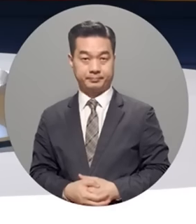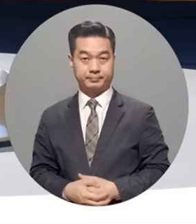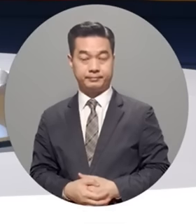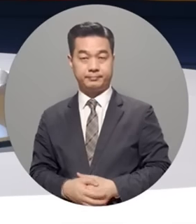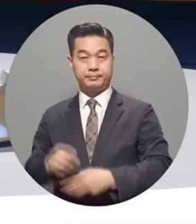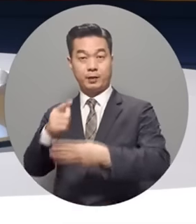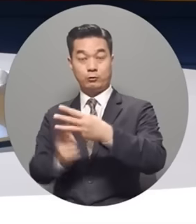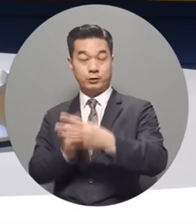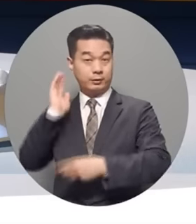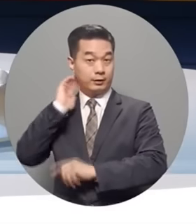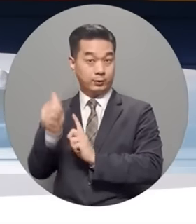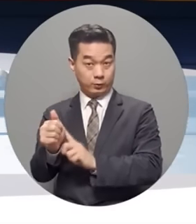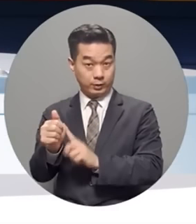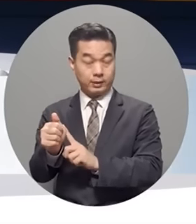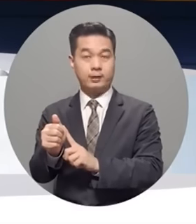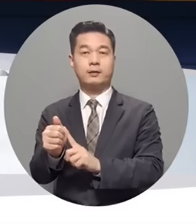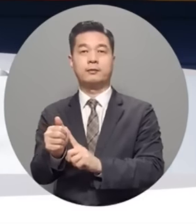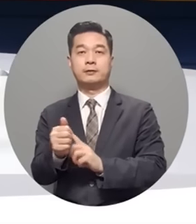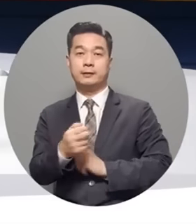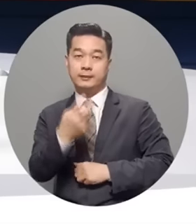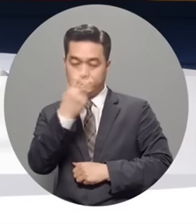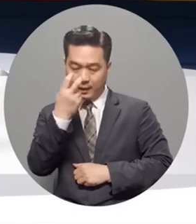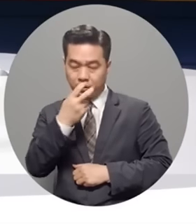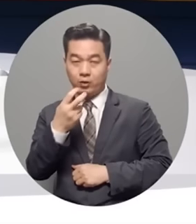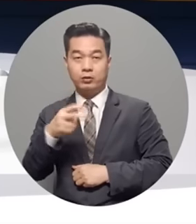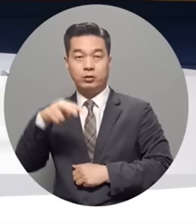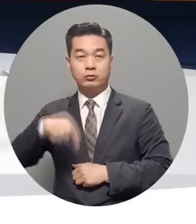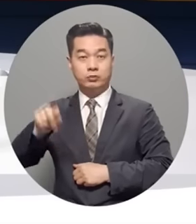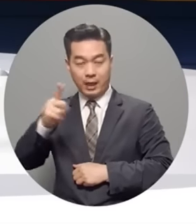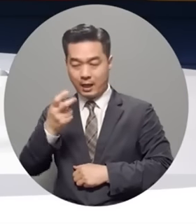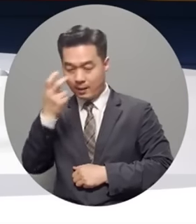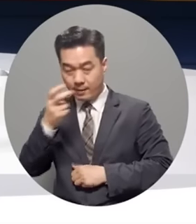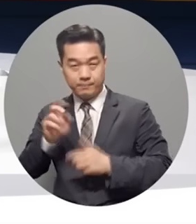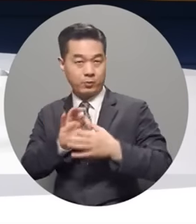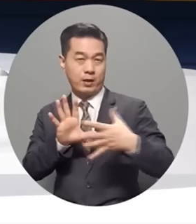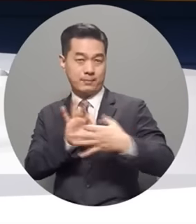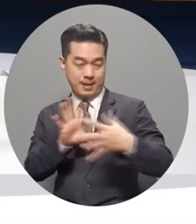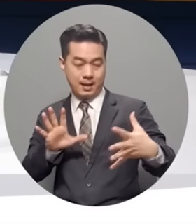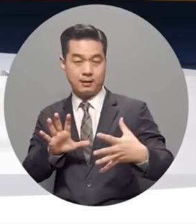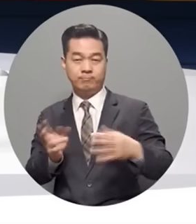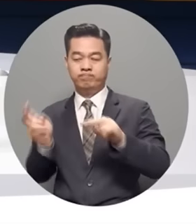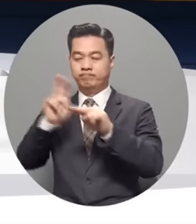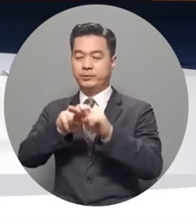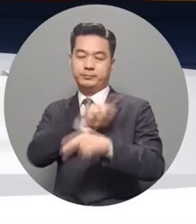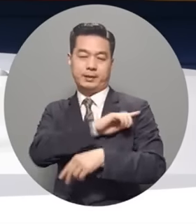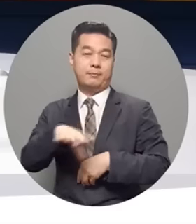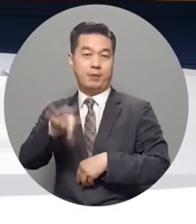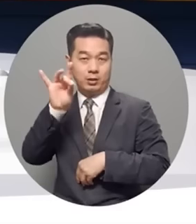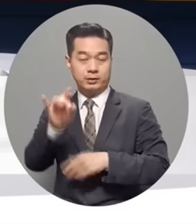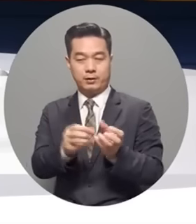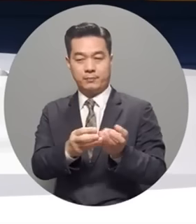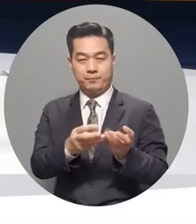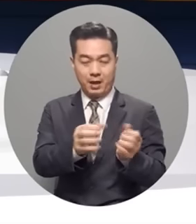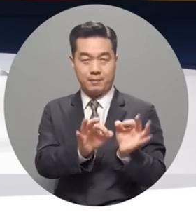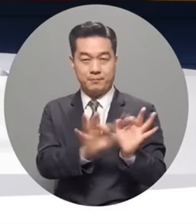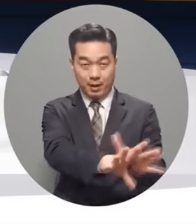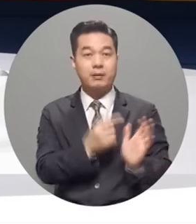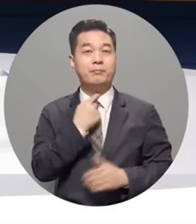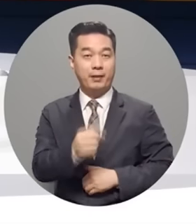윤석열 대통령이 사정과 수사에 관여하지 않겠다는 의지의 표시로 취임하자마자 제일 먼저 없앴던